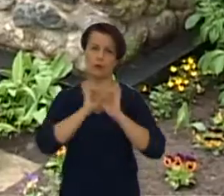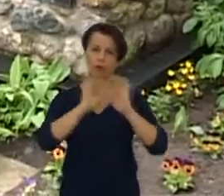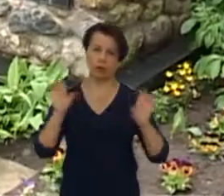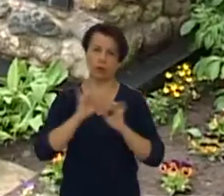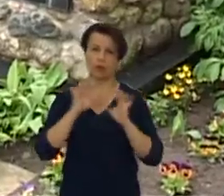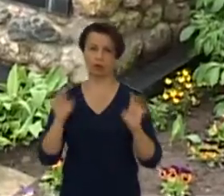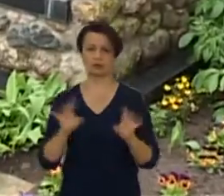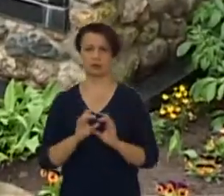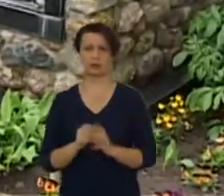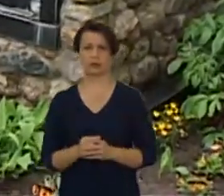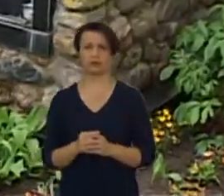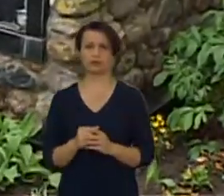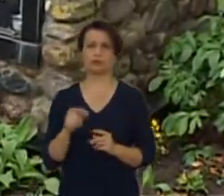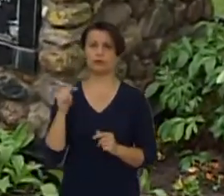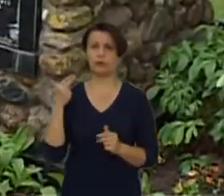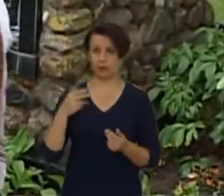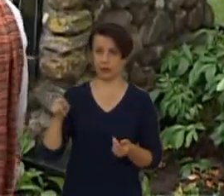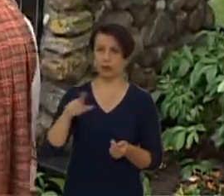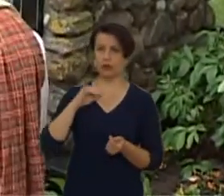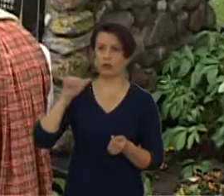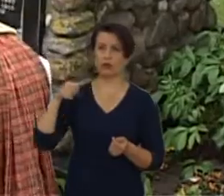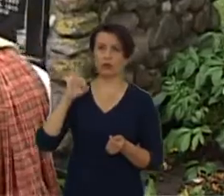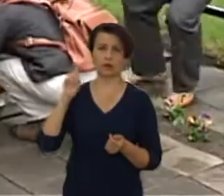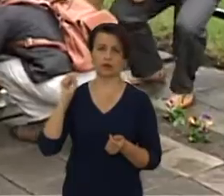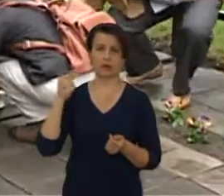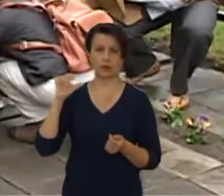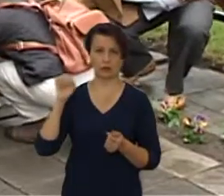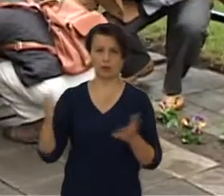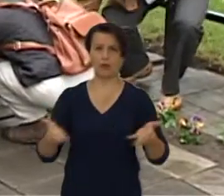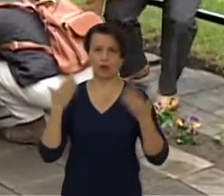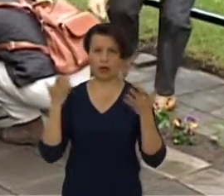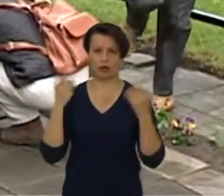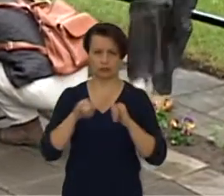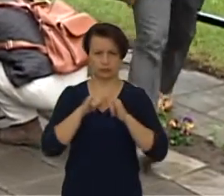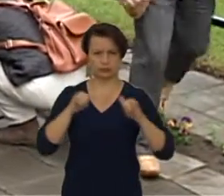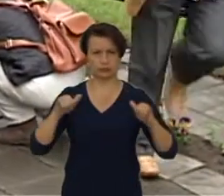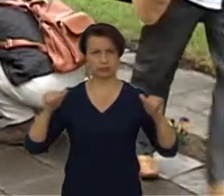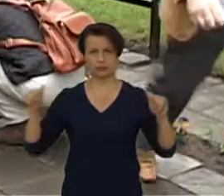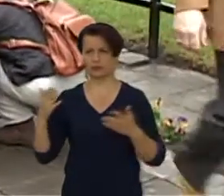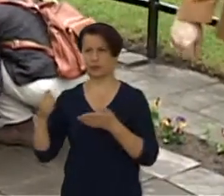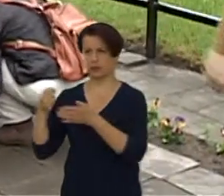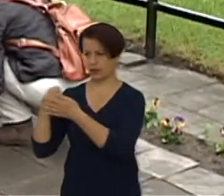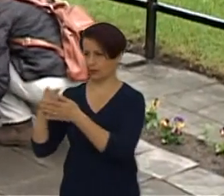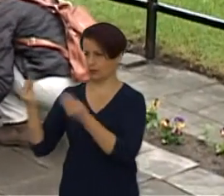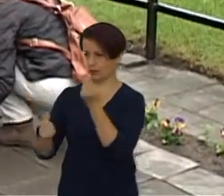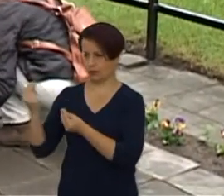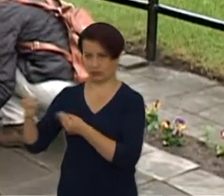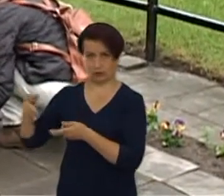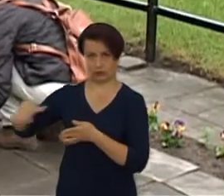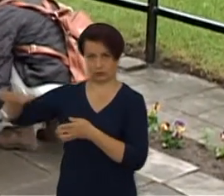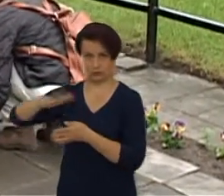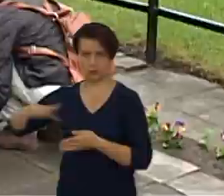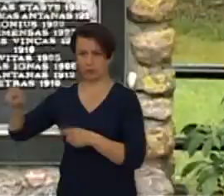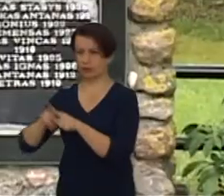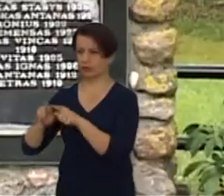labiau pasakojama, labiau išryškinama. Nes jos vainių parkas dar prasiplečia iki darželio